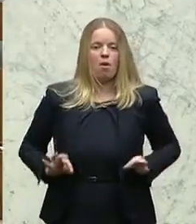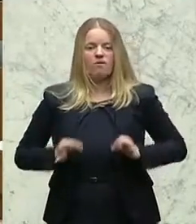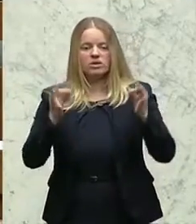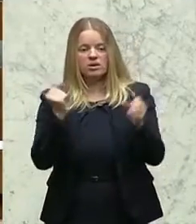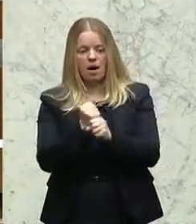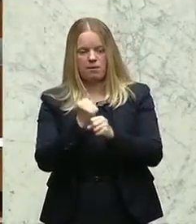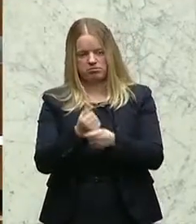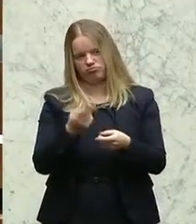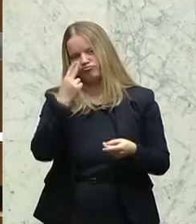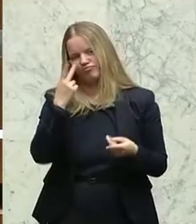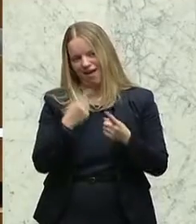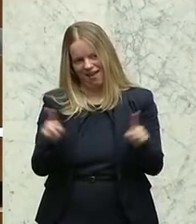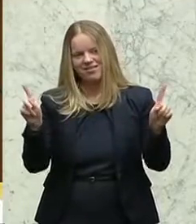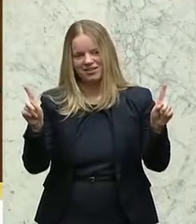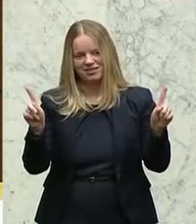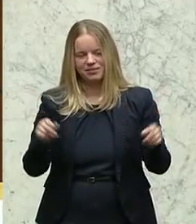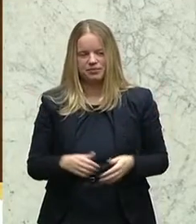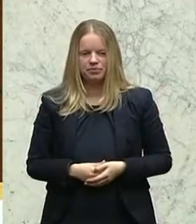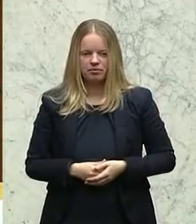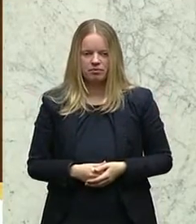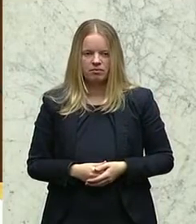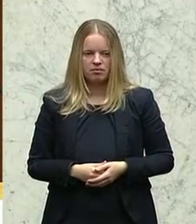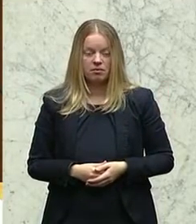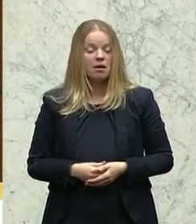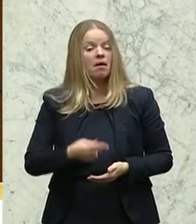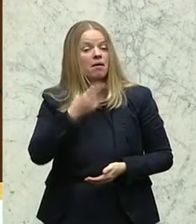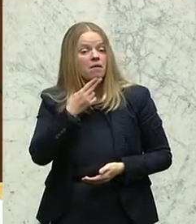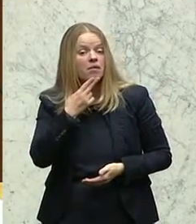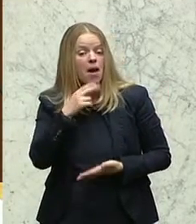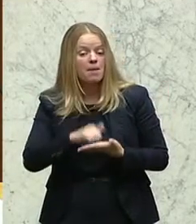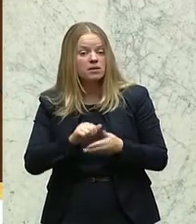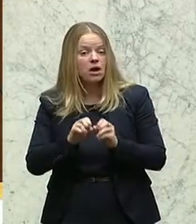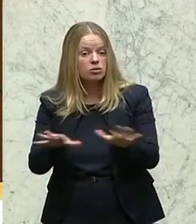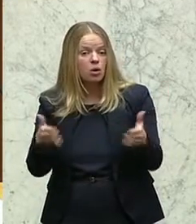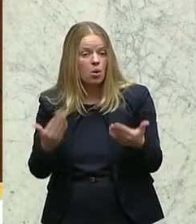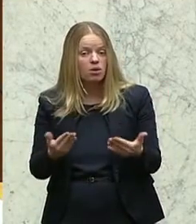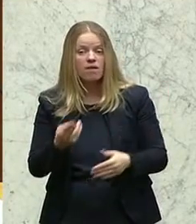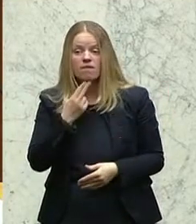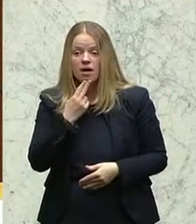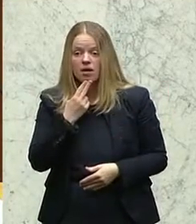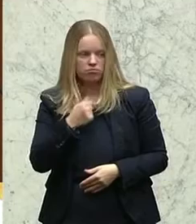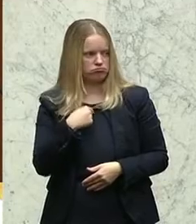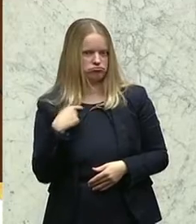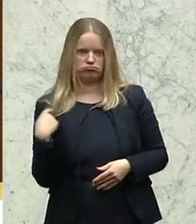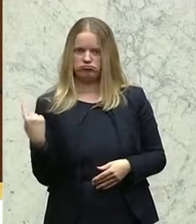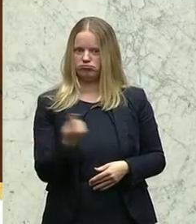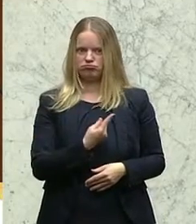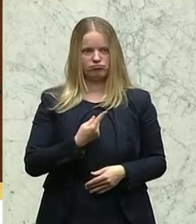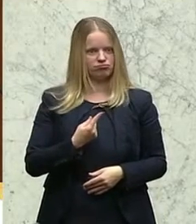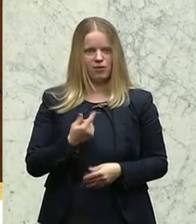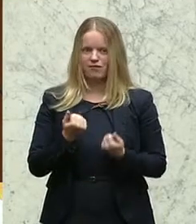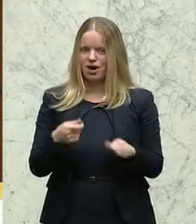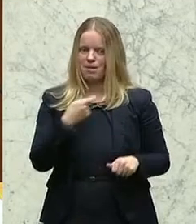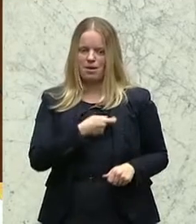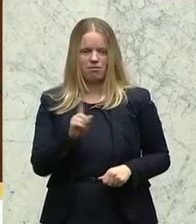Arbeiten schaut anders aus. Frage, wer hat diese Presseaussendung heute gemacht? kommt nicht von unserer Freiheitlichen